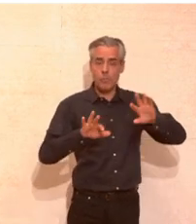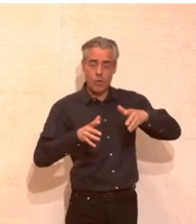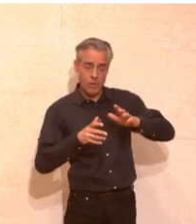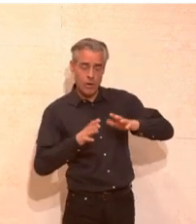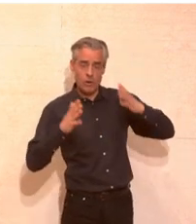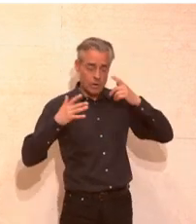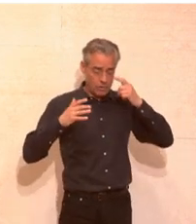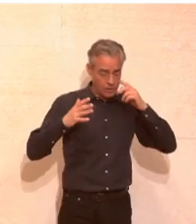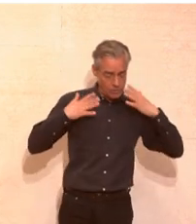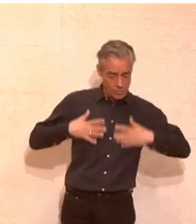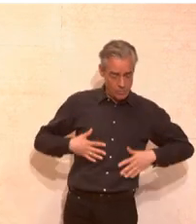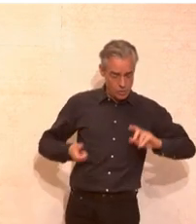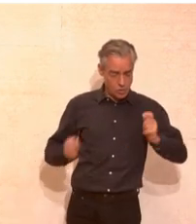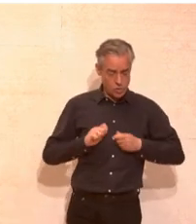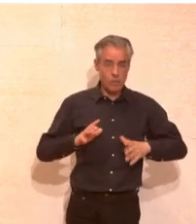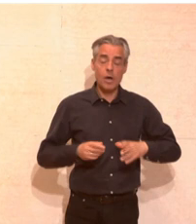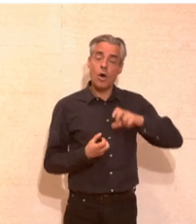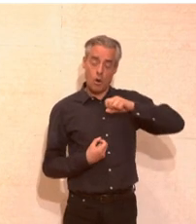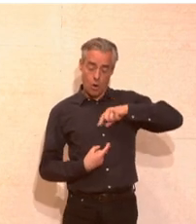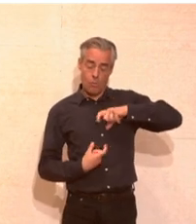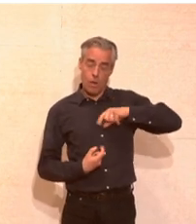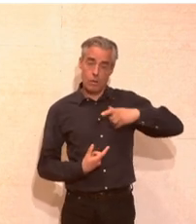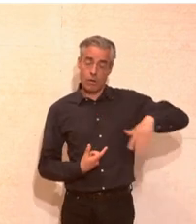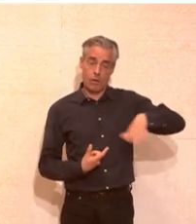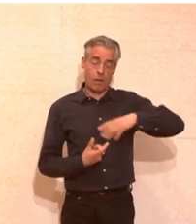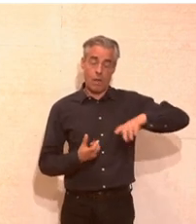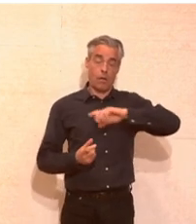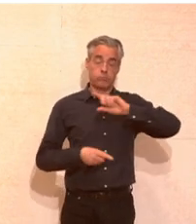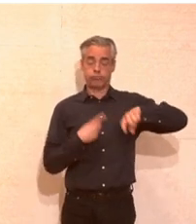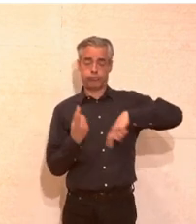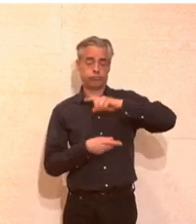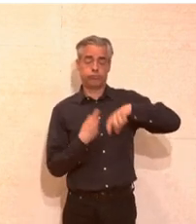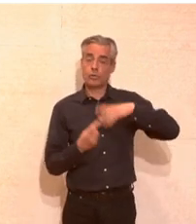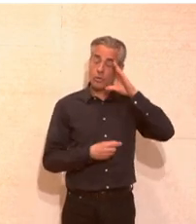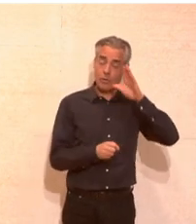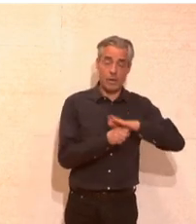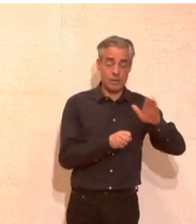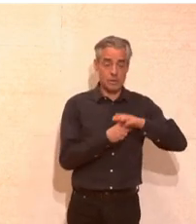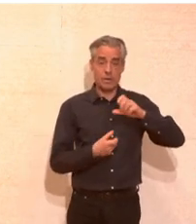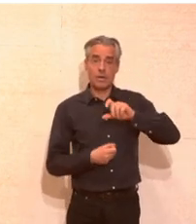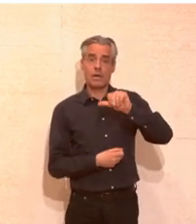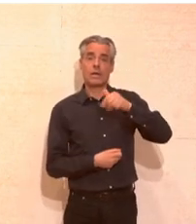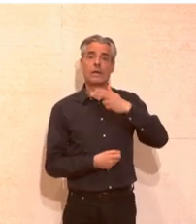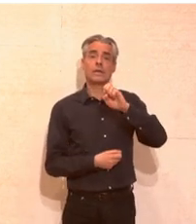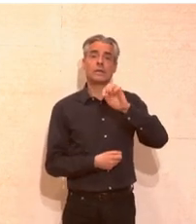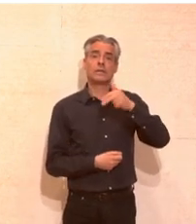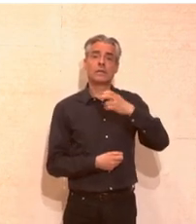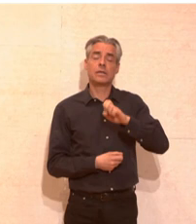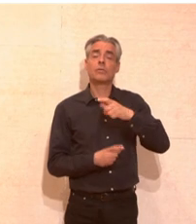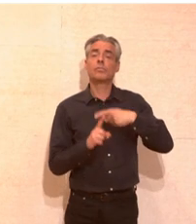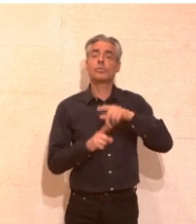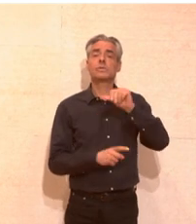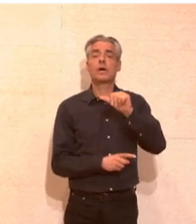le métabolisme ce qui se passe. Il y a des hormones qui sont perturbées quand on ne dort pas assez, notamment la leptine et la